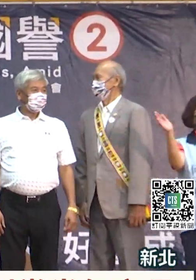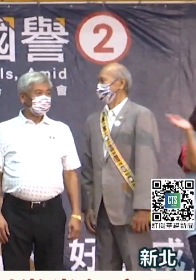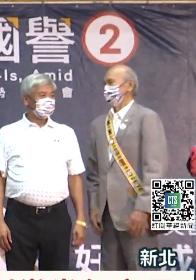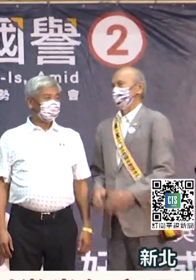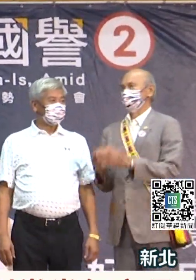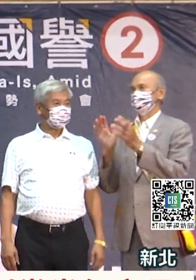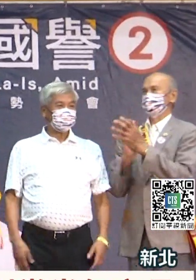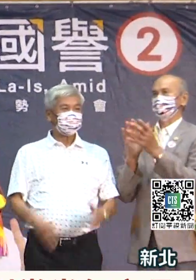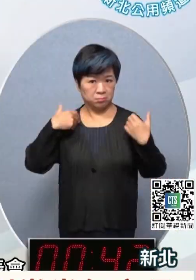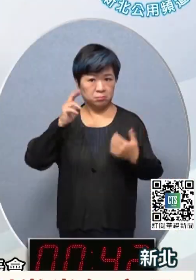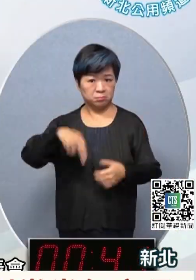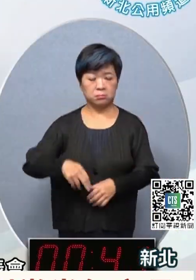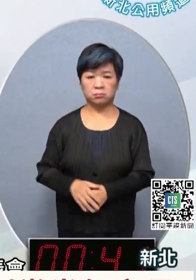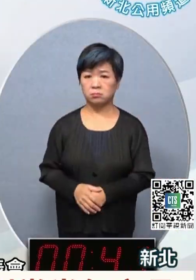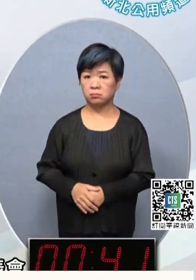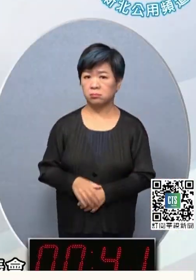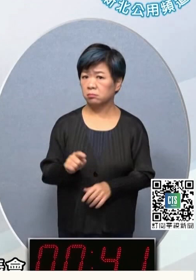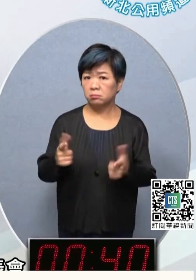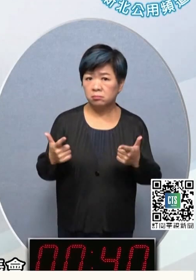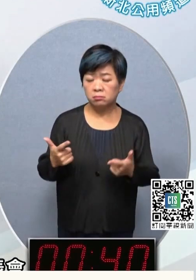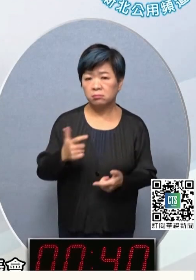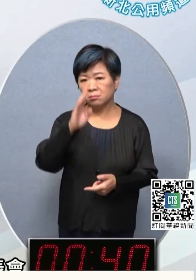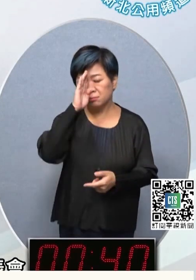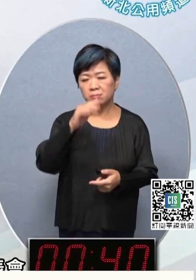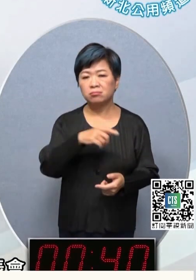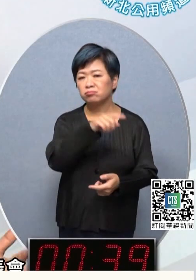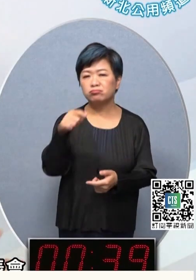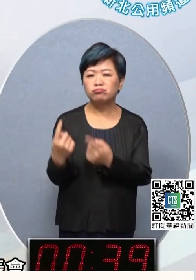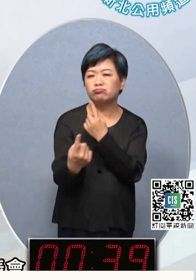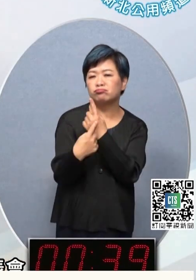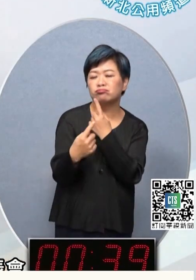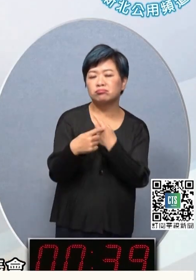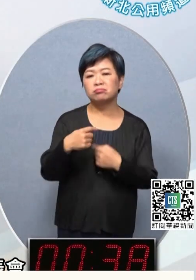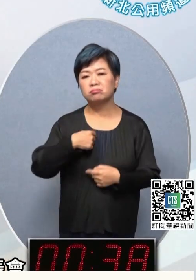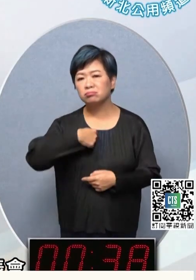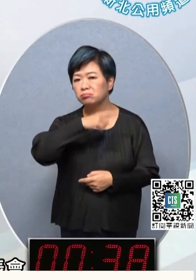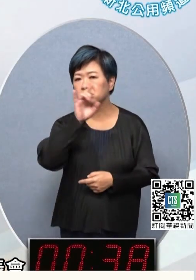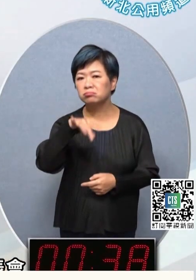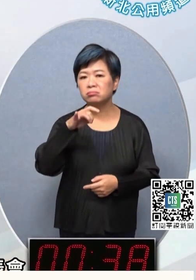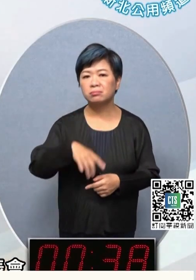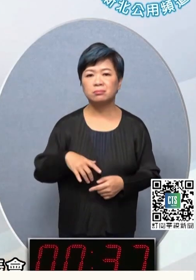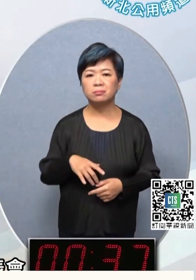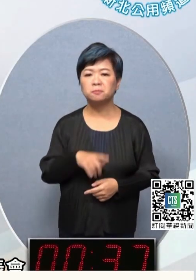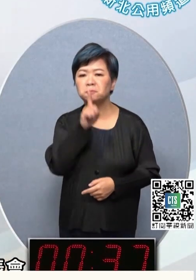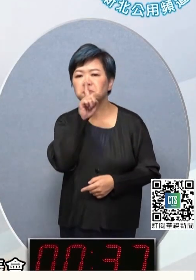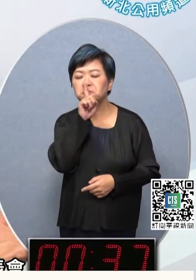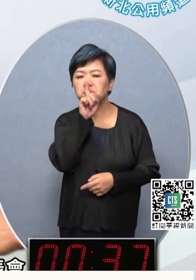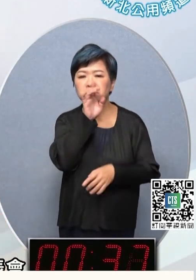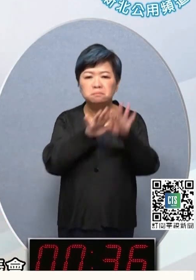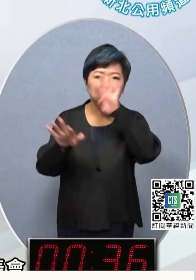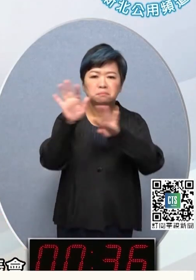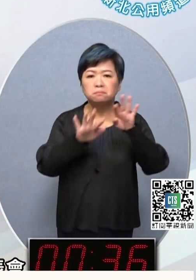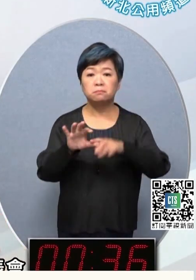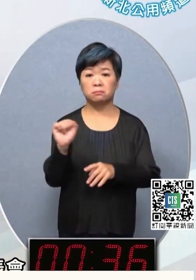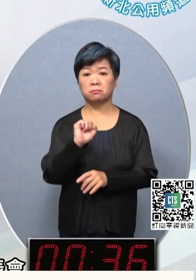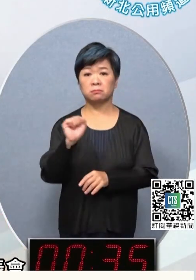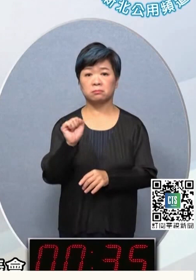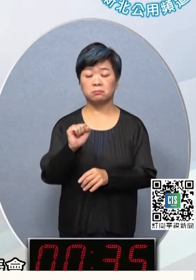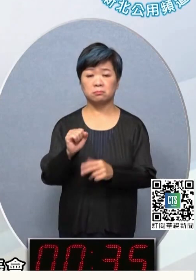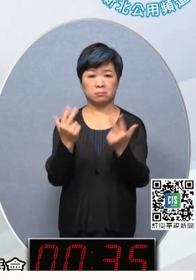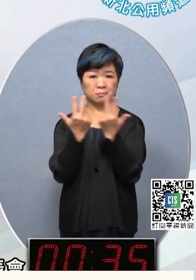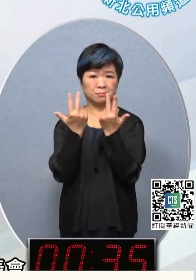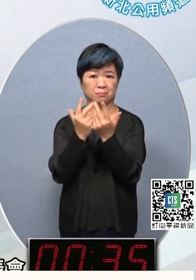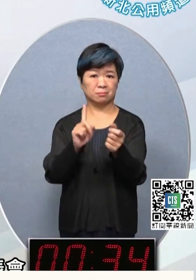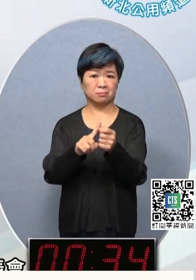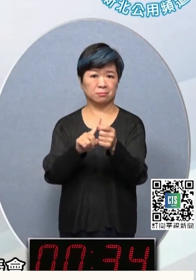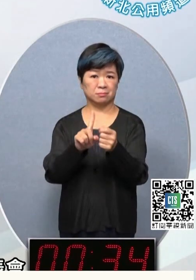环境设想。 不是说请大家跟着我走，但我不讲我要去走去哪里啊？这是新北市这十二年来